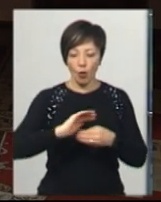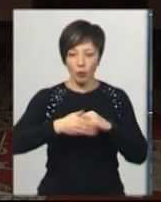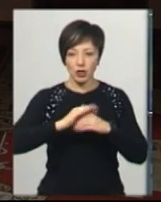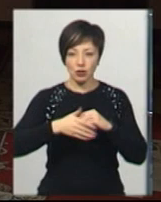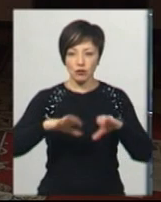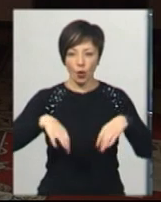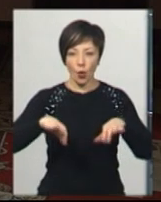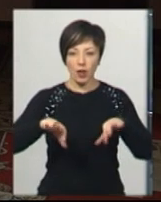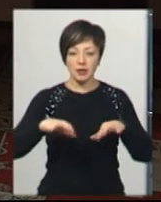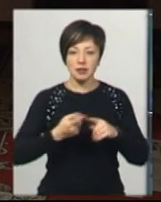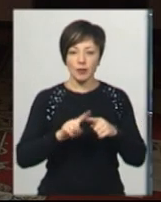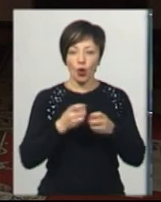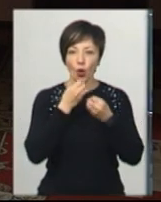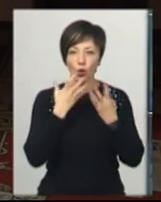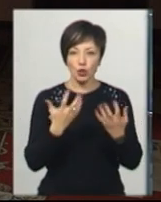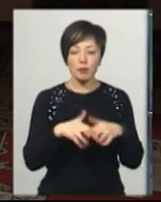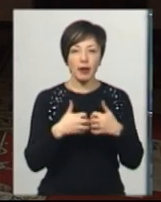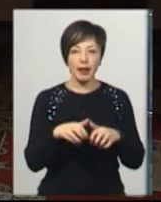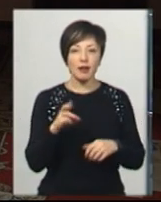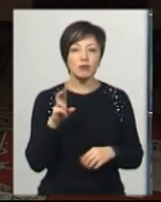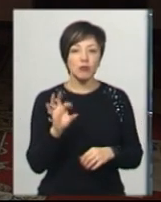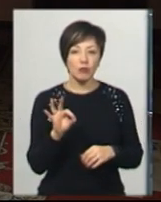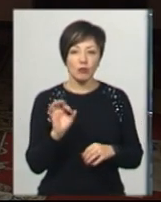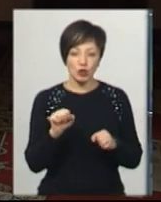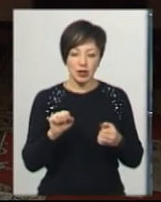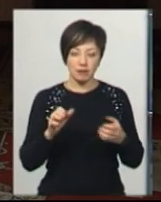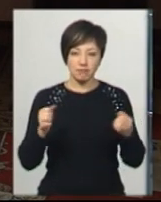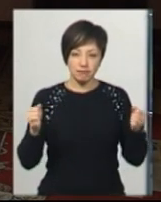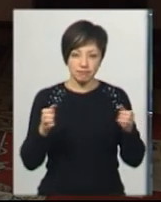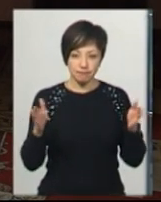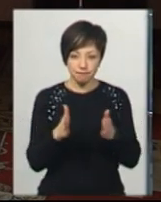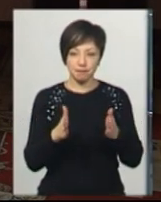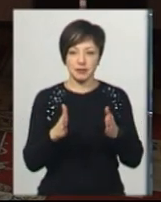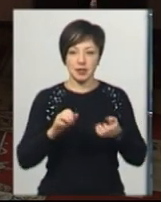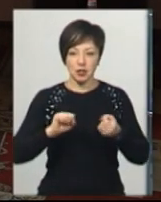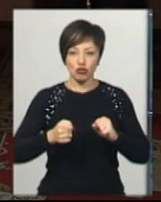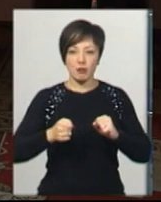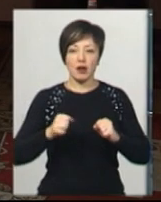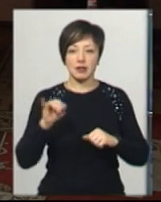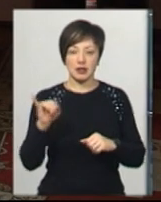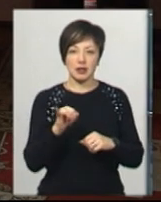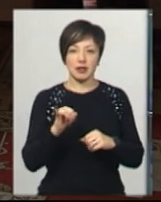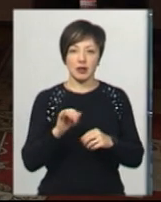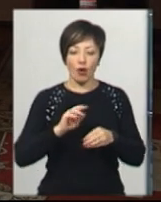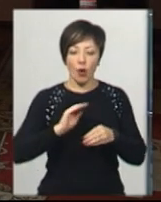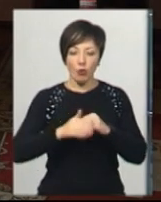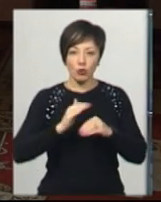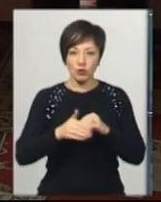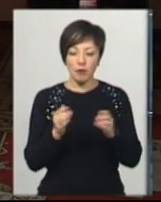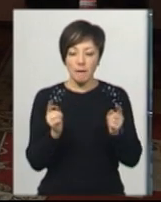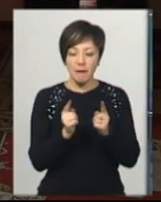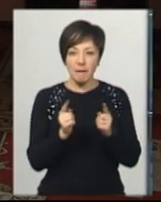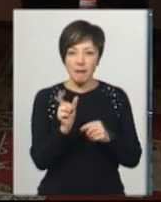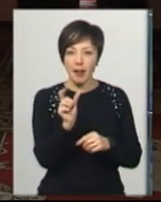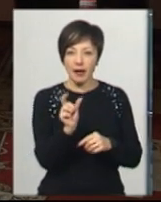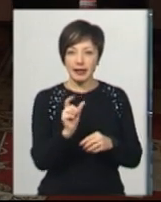дуже хороший прилад, тому що можна зажимати і обточувати маленькі деталі, а не